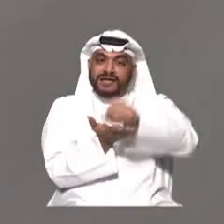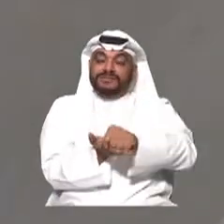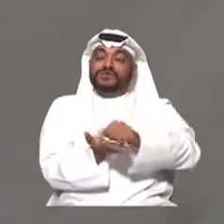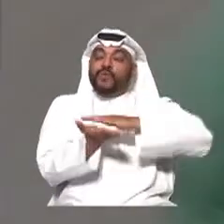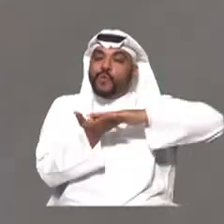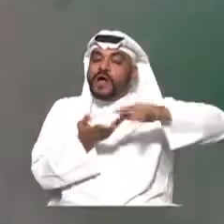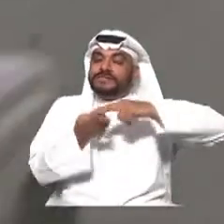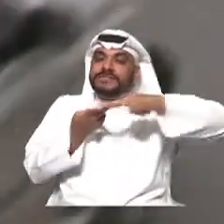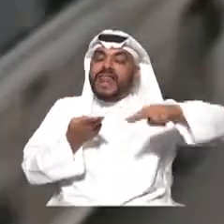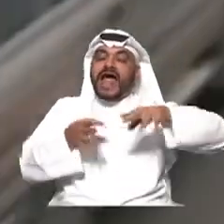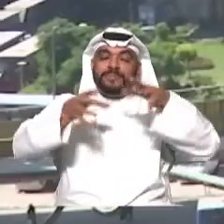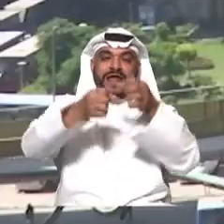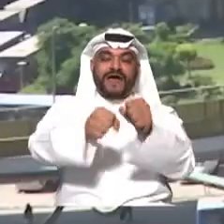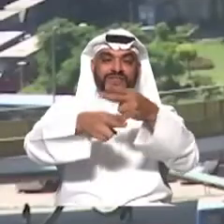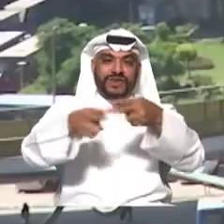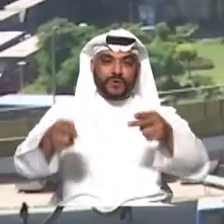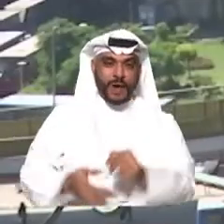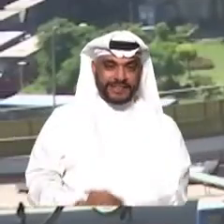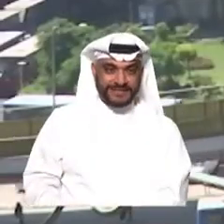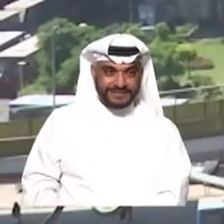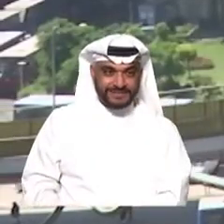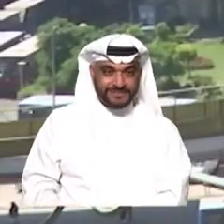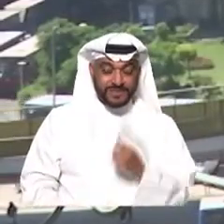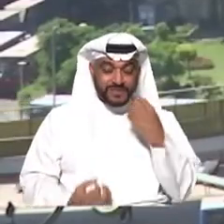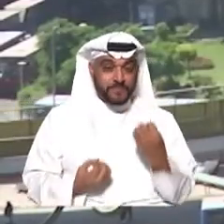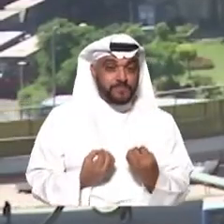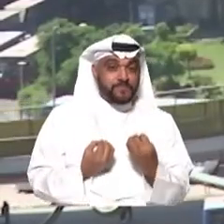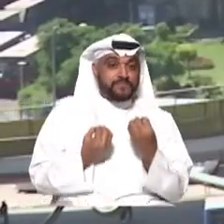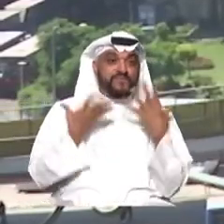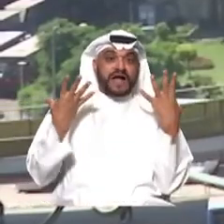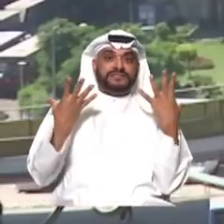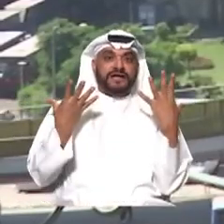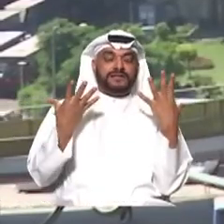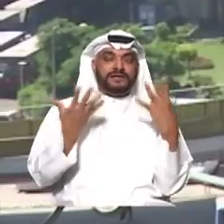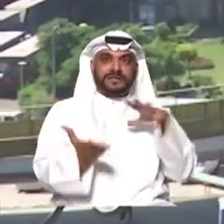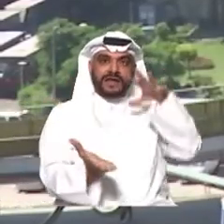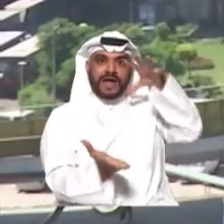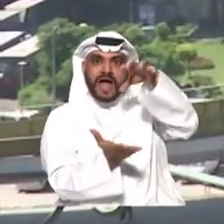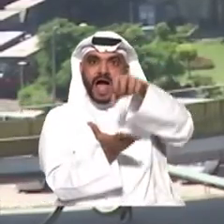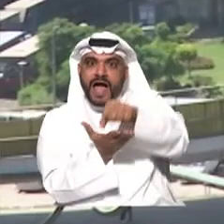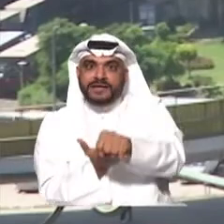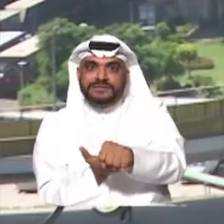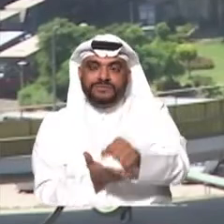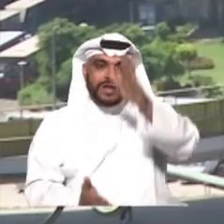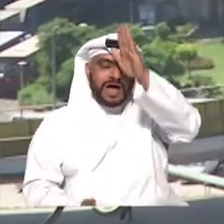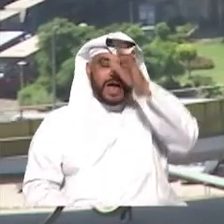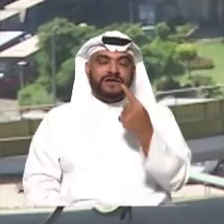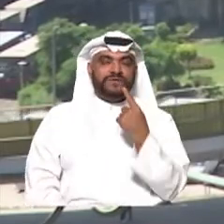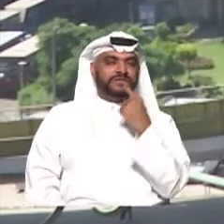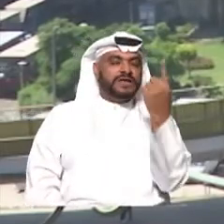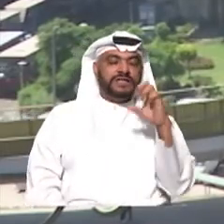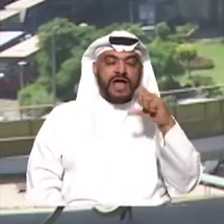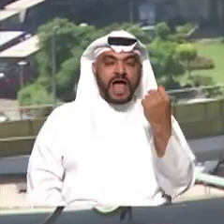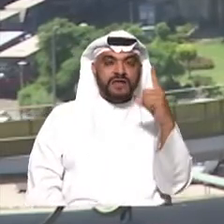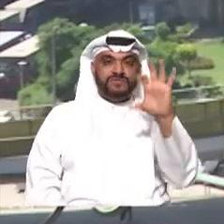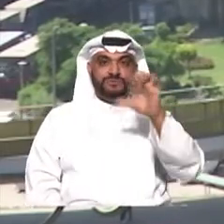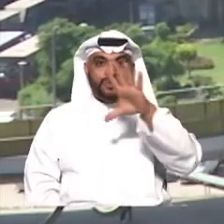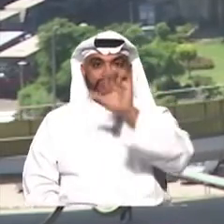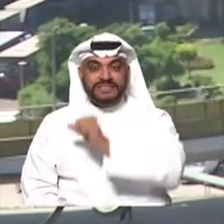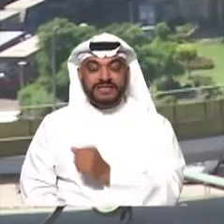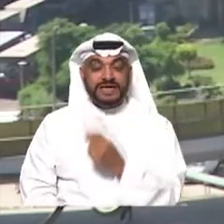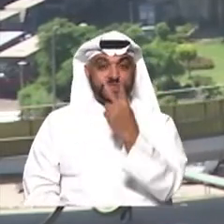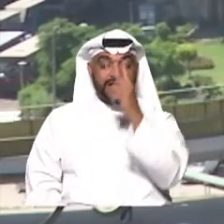وسلامة أراضيها. على قدر مفاجأة الغزو العراقي الغاشم للكويت، على قدر وقوف الأشقاء